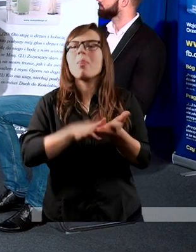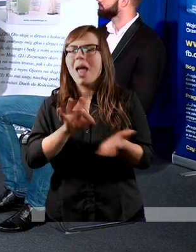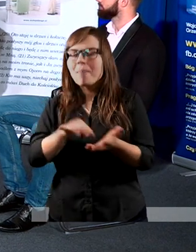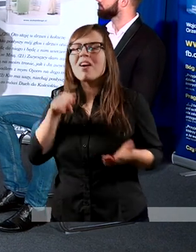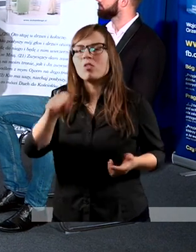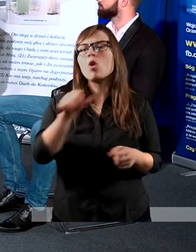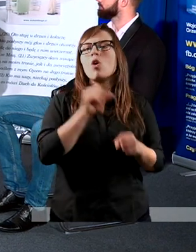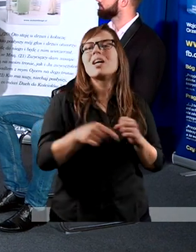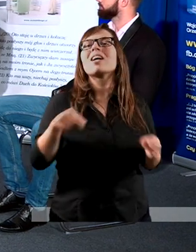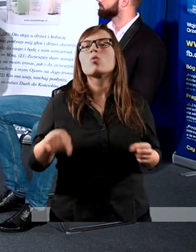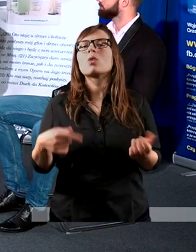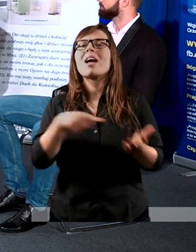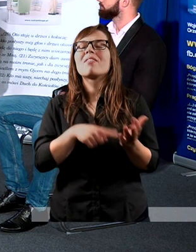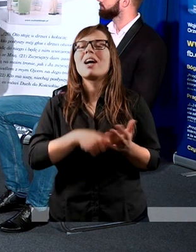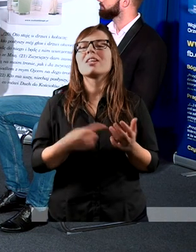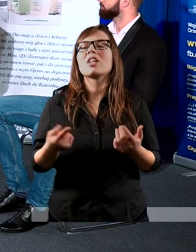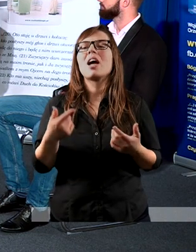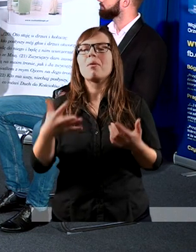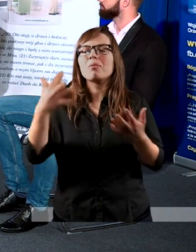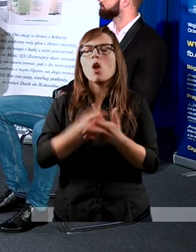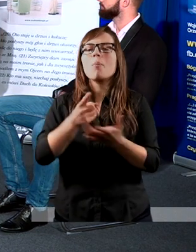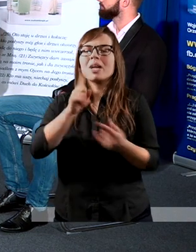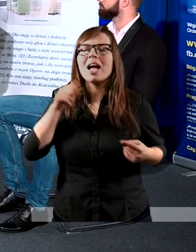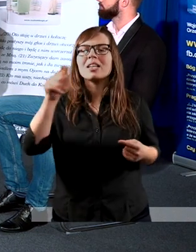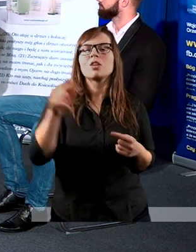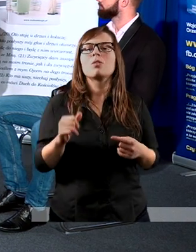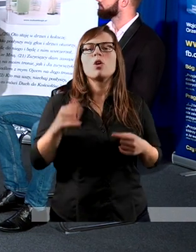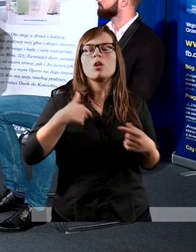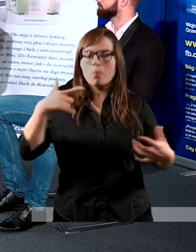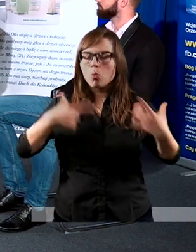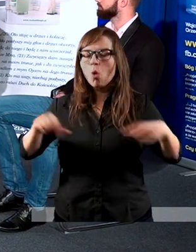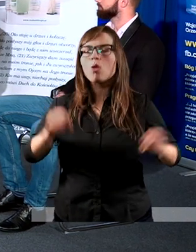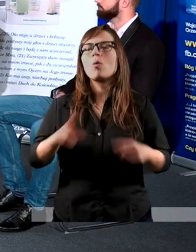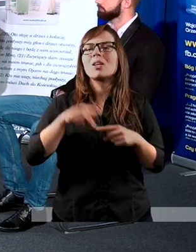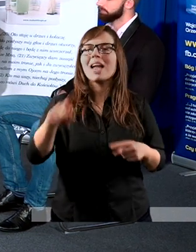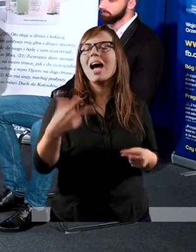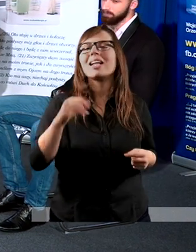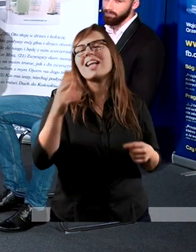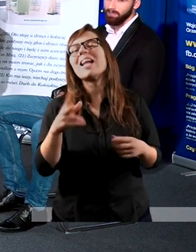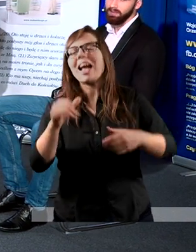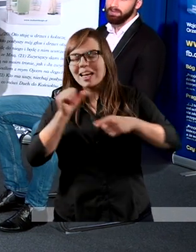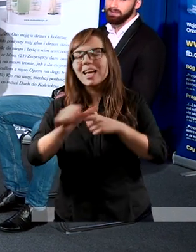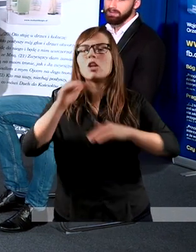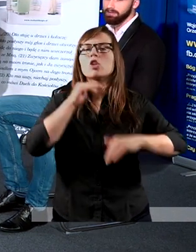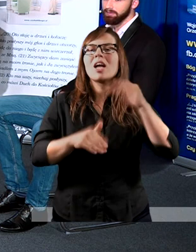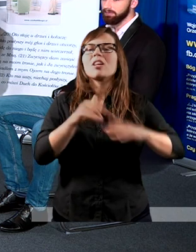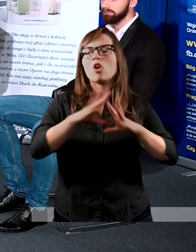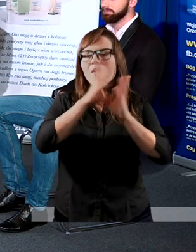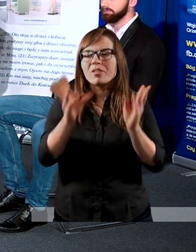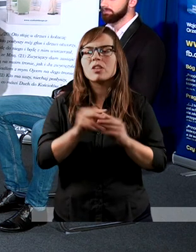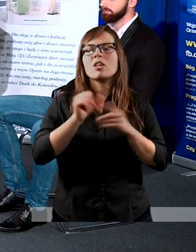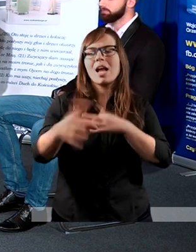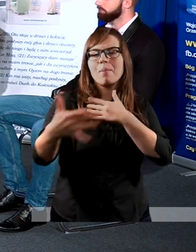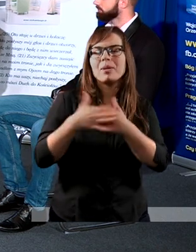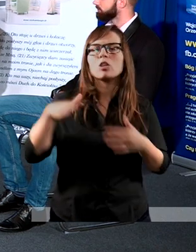to jeszcze tutaj wiele przed nim, żeby uodpornić się na to, ale jednak jest szczęśliwy, idzie tą ścieżką,